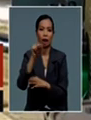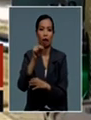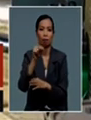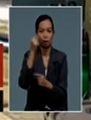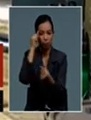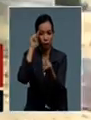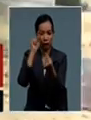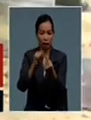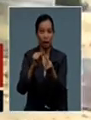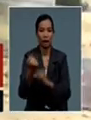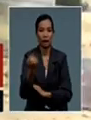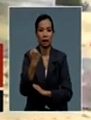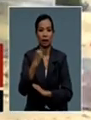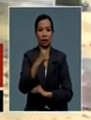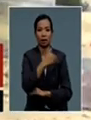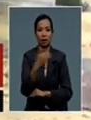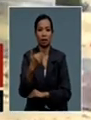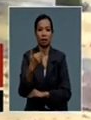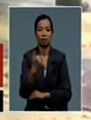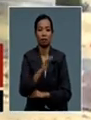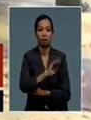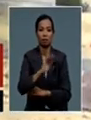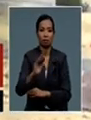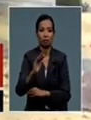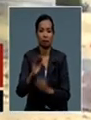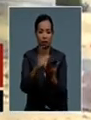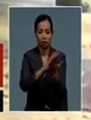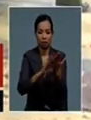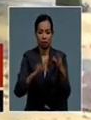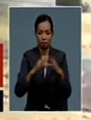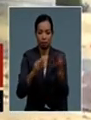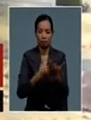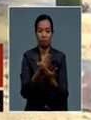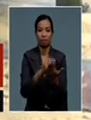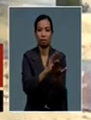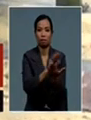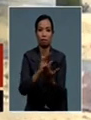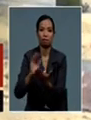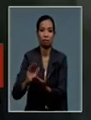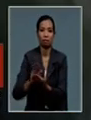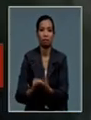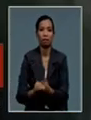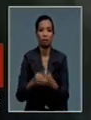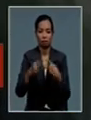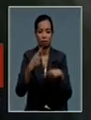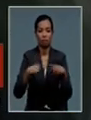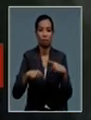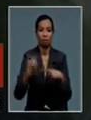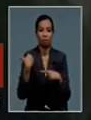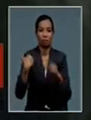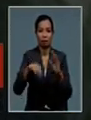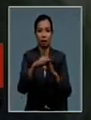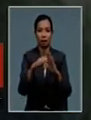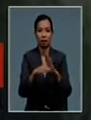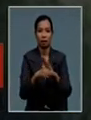ำนึงถึงความมั่นคงของชาติและจะมีการพิจารณาเป็นรายประเทศไปนะครับความเคลื่อนไหวที่เกิดขึ้นในครั้งนี้เราเห็นอย่างชัดเ